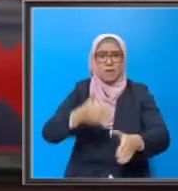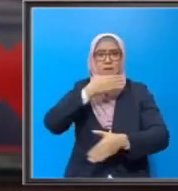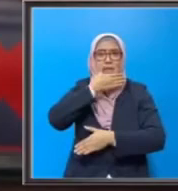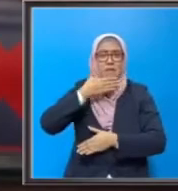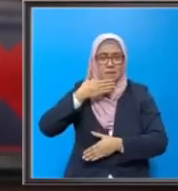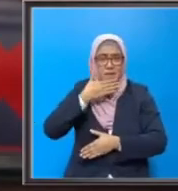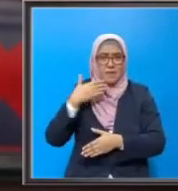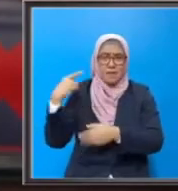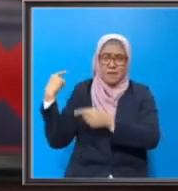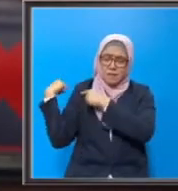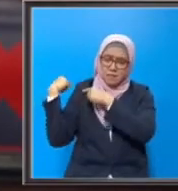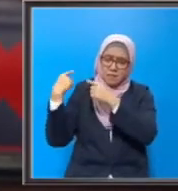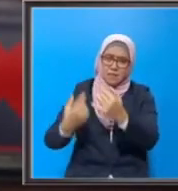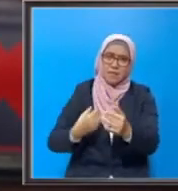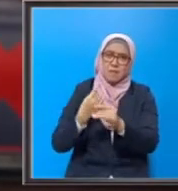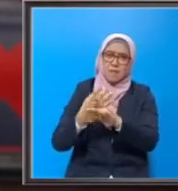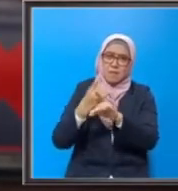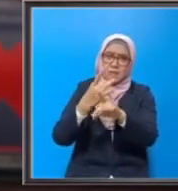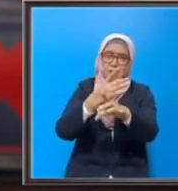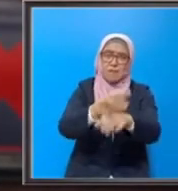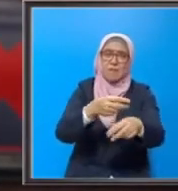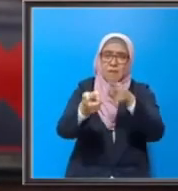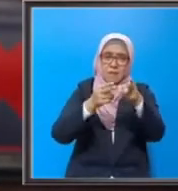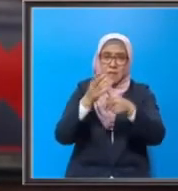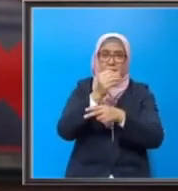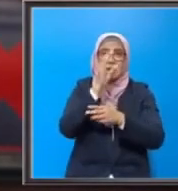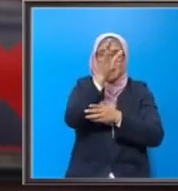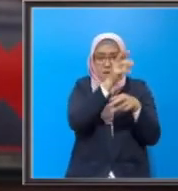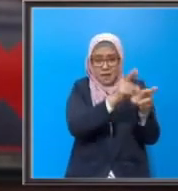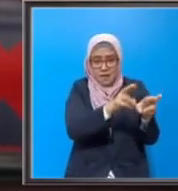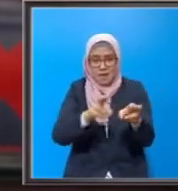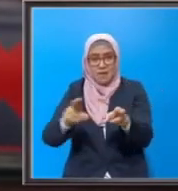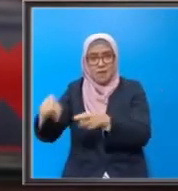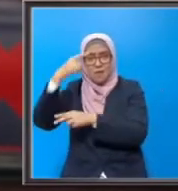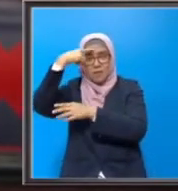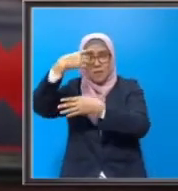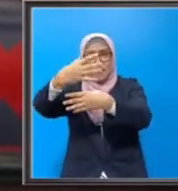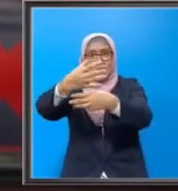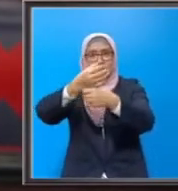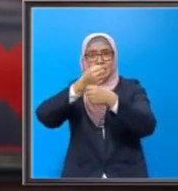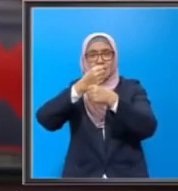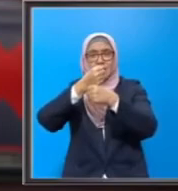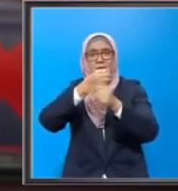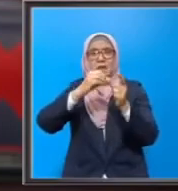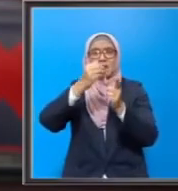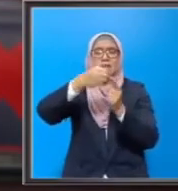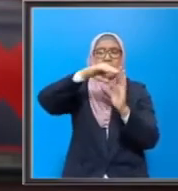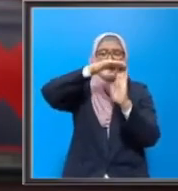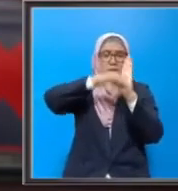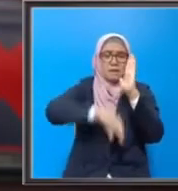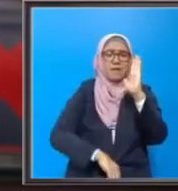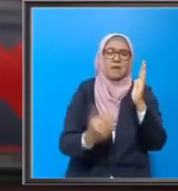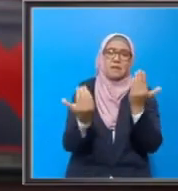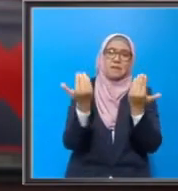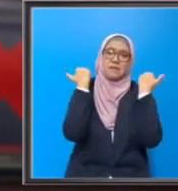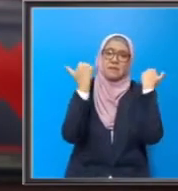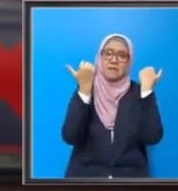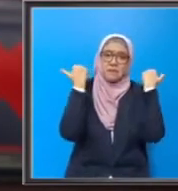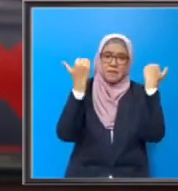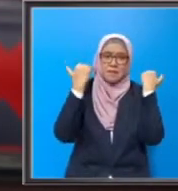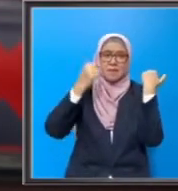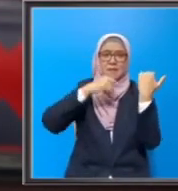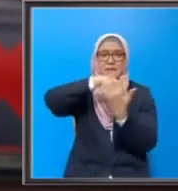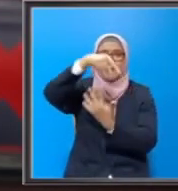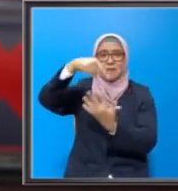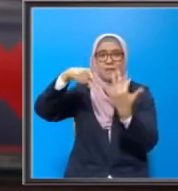diusahakan dan akan dirancang untuk mendapatkan nah ataupun untuk mengurangkan pengangguran dalam